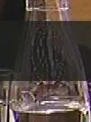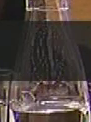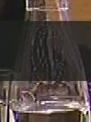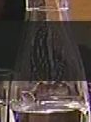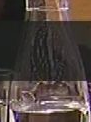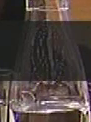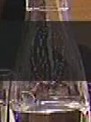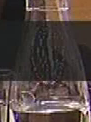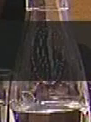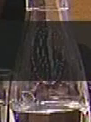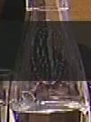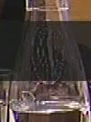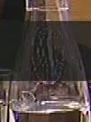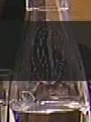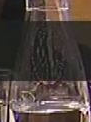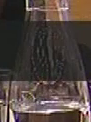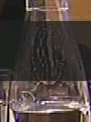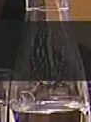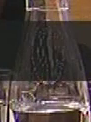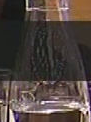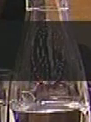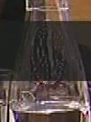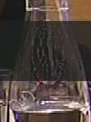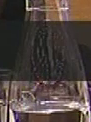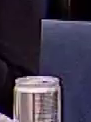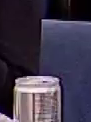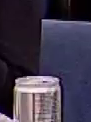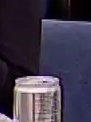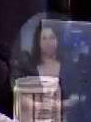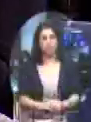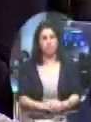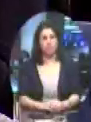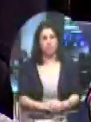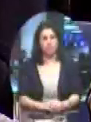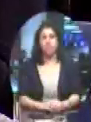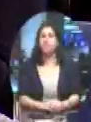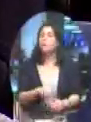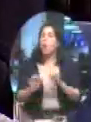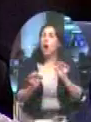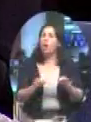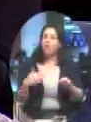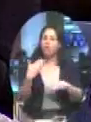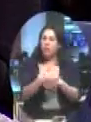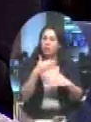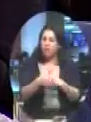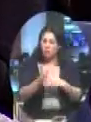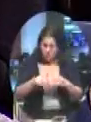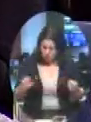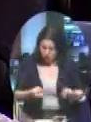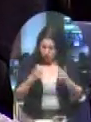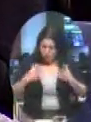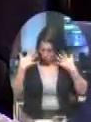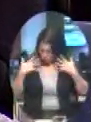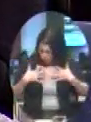החסינות, מגבילים את הכלים, את היכולת שלנו. לא כדי לגבות אותם. עורכי דין נכנסים ועוברים חיפוש